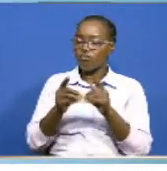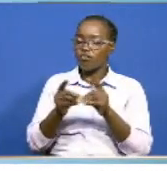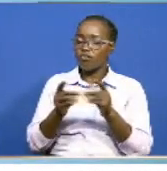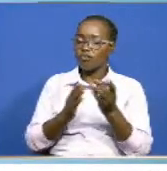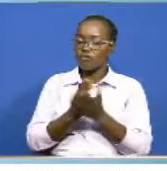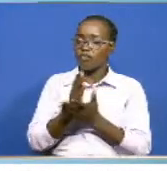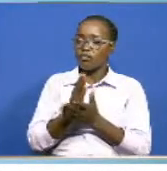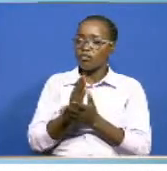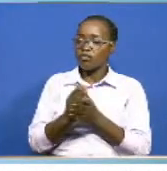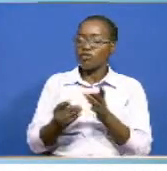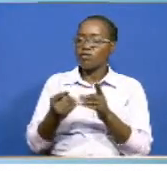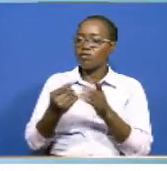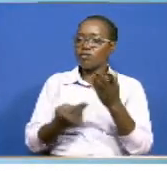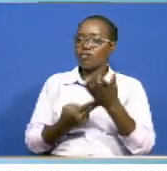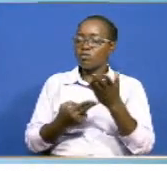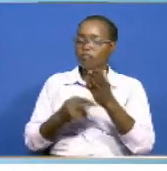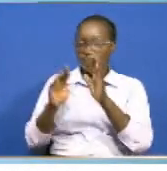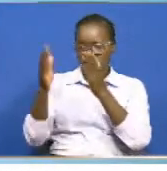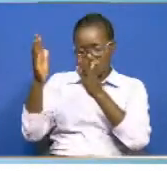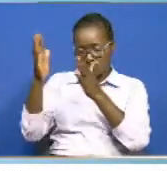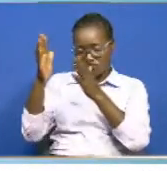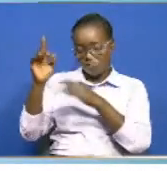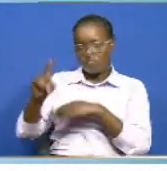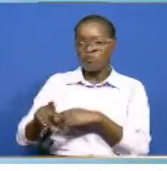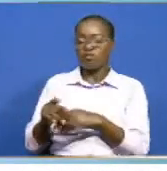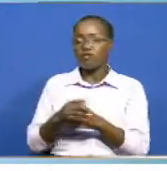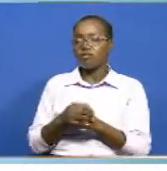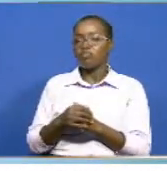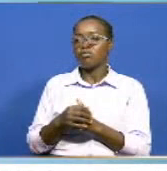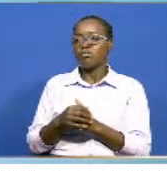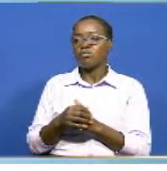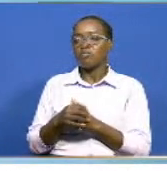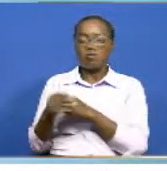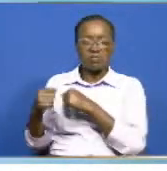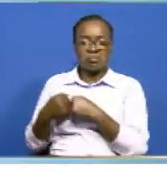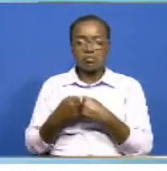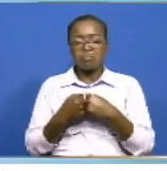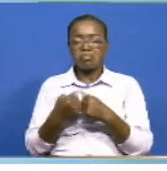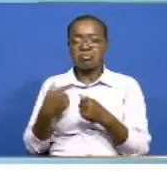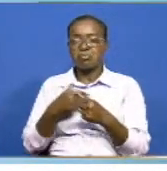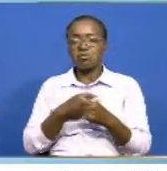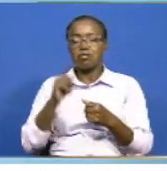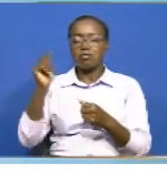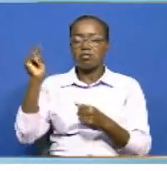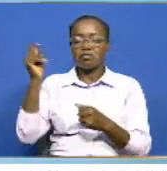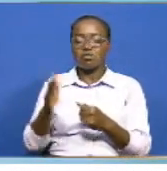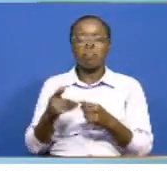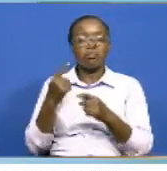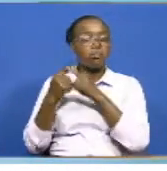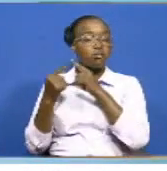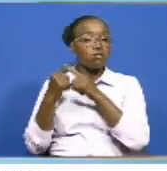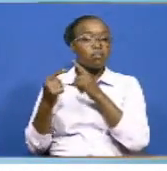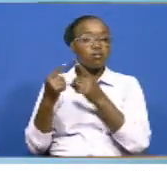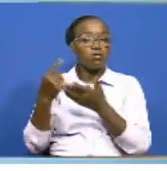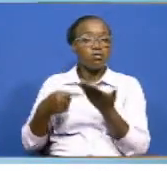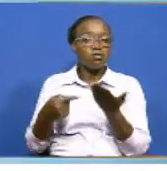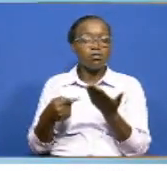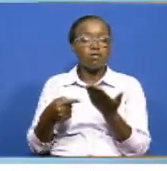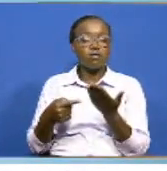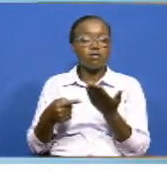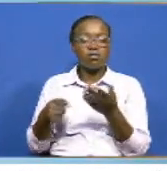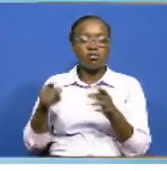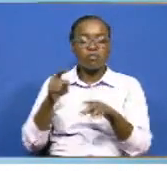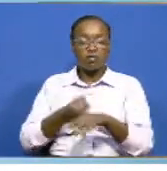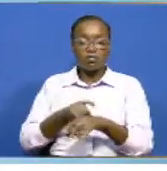teknolojia, tunastahili kuwapea heko. Changamoto ambayo sisi kama Wakenya sana sana tunayo ni ya kwamba